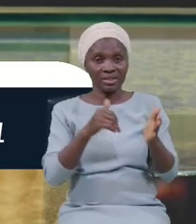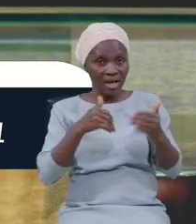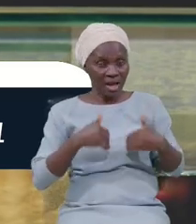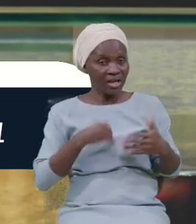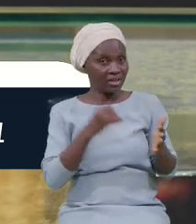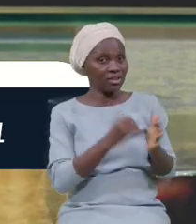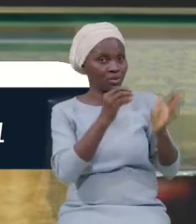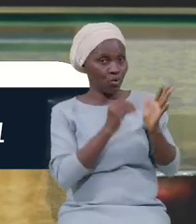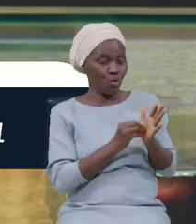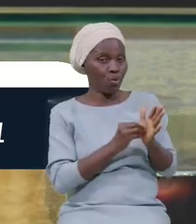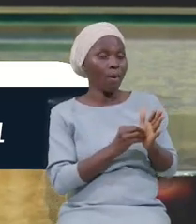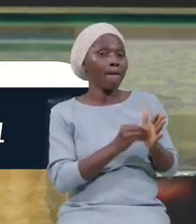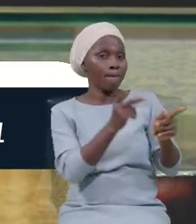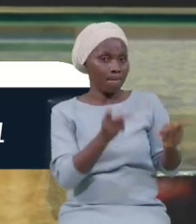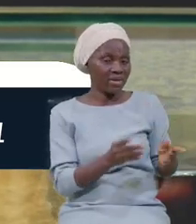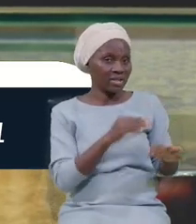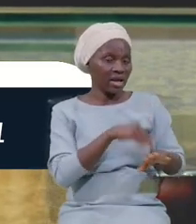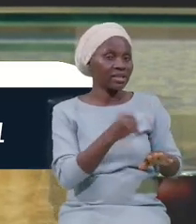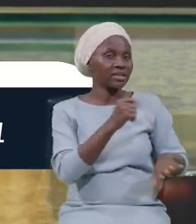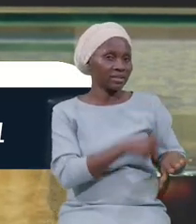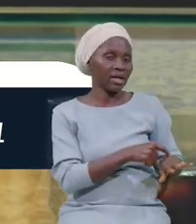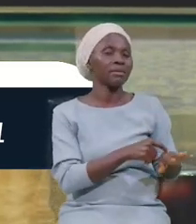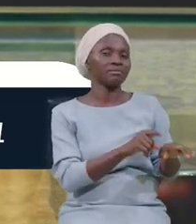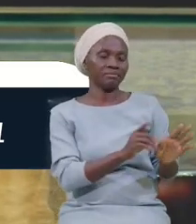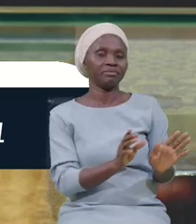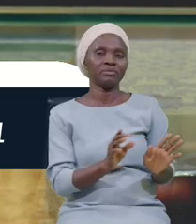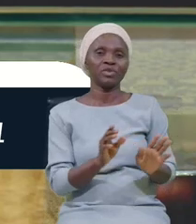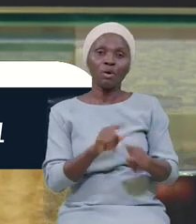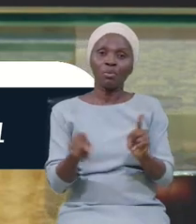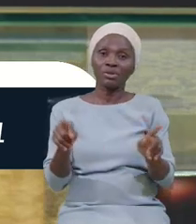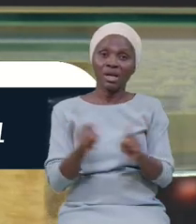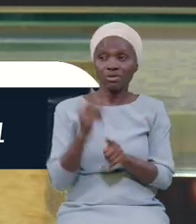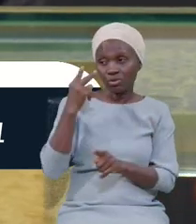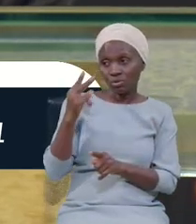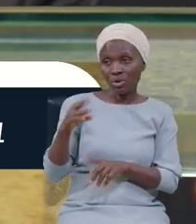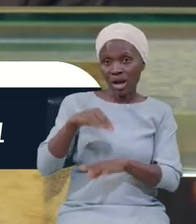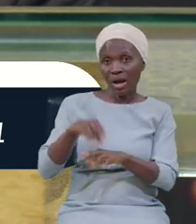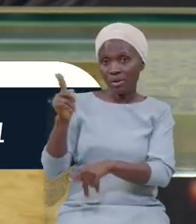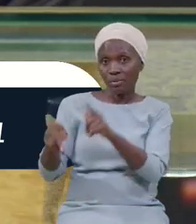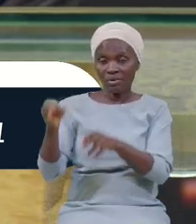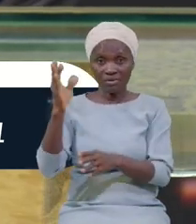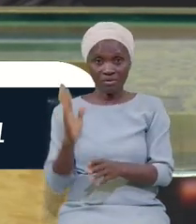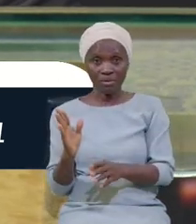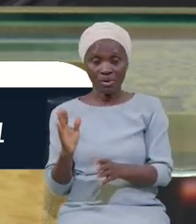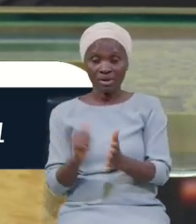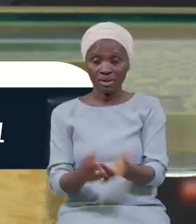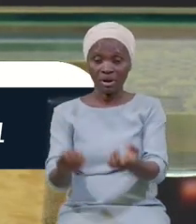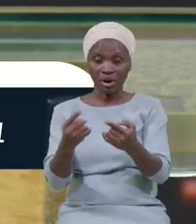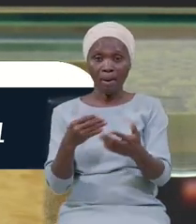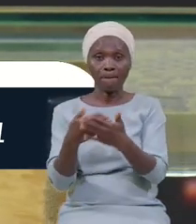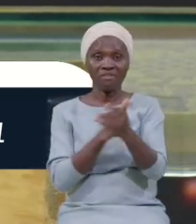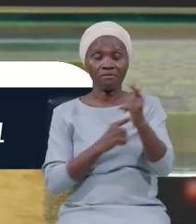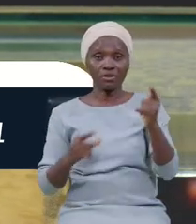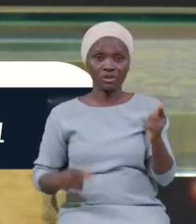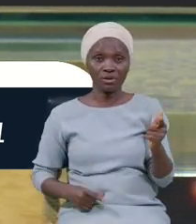nation, comme on voit toute l'église, comme on voit le peuple de Dieu, on vient devant le Seigneur, vous ne venez pas